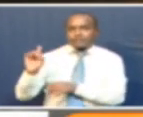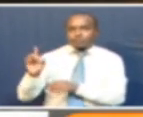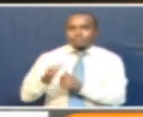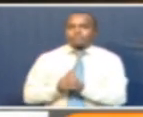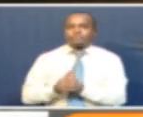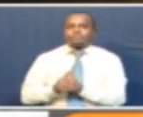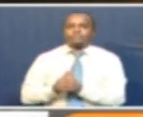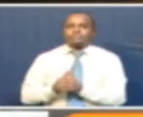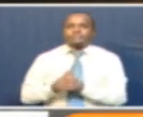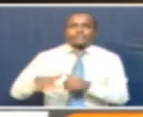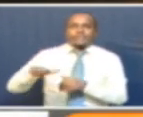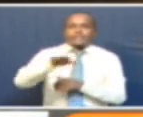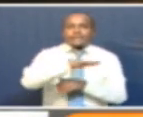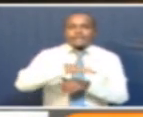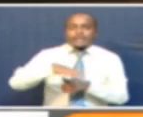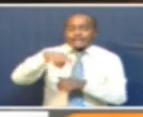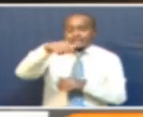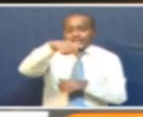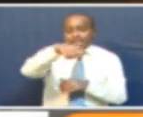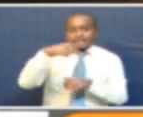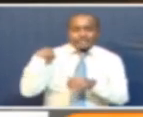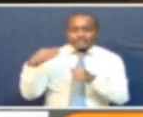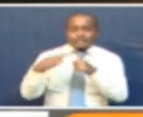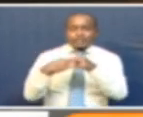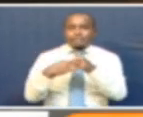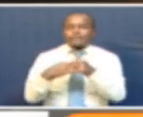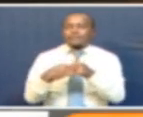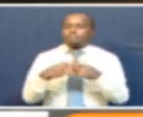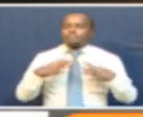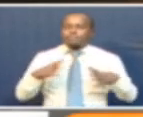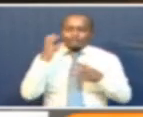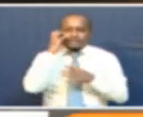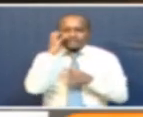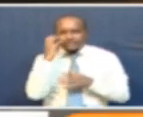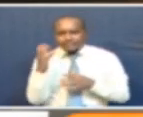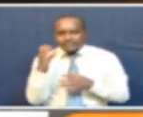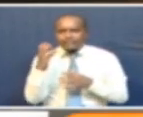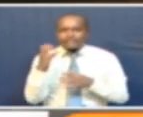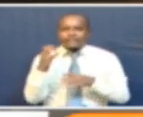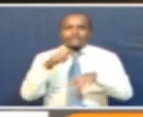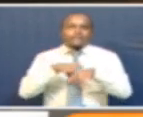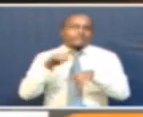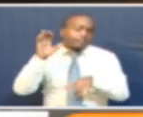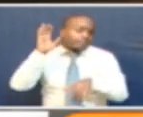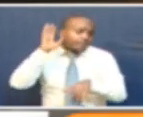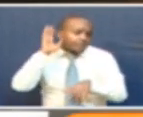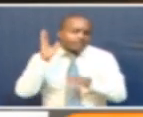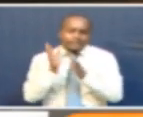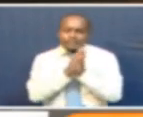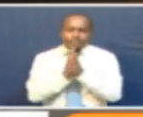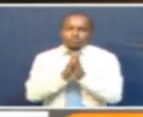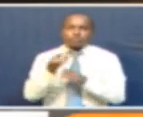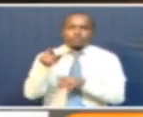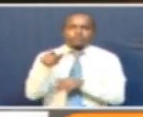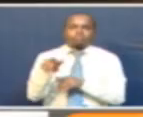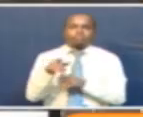iligubika kijiji cha Kisumu ndogo kufuatia ripoti za kuuawa kwa mwanamke huyo aliyekatwa katwa kwa panga usiku wa kuamkia